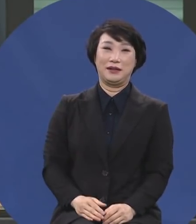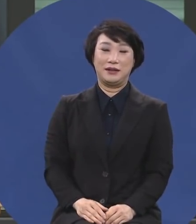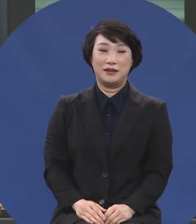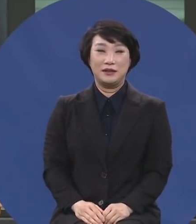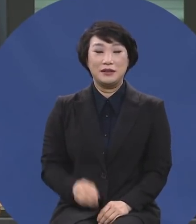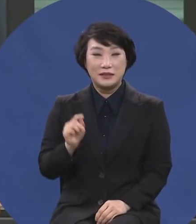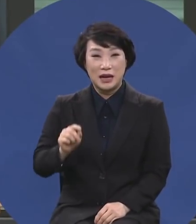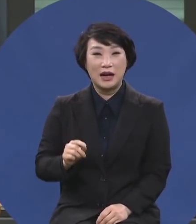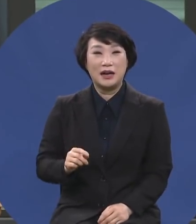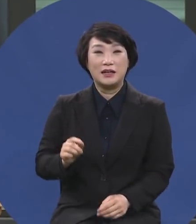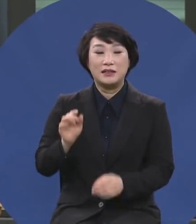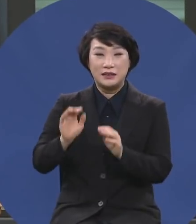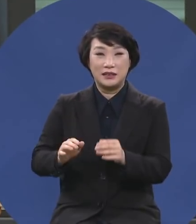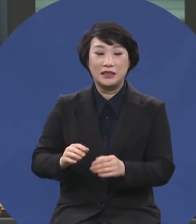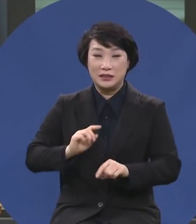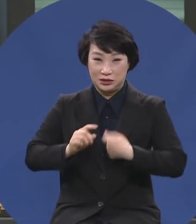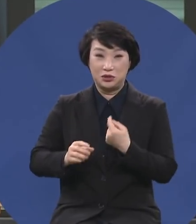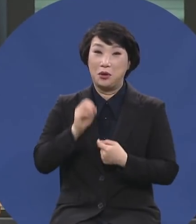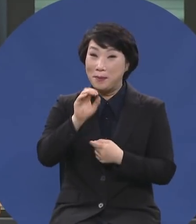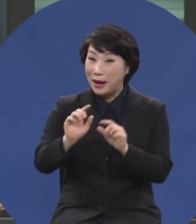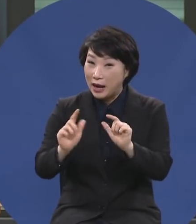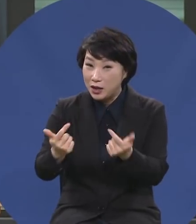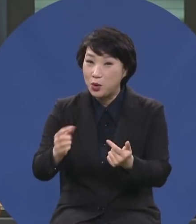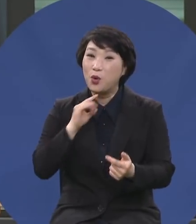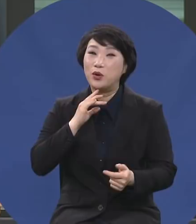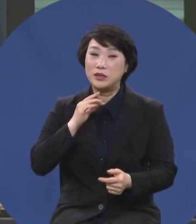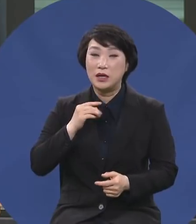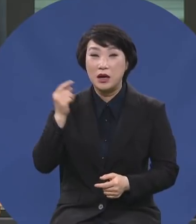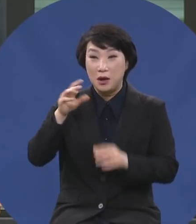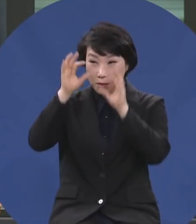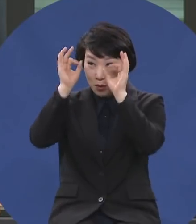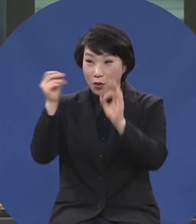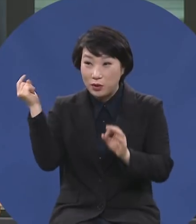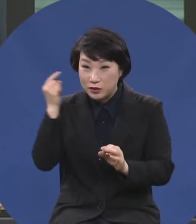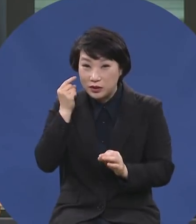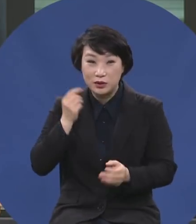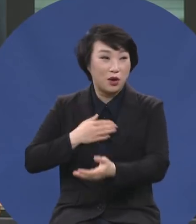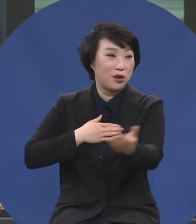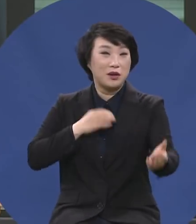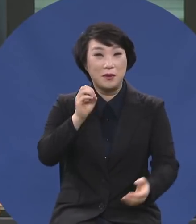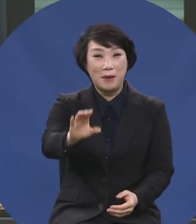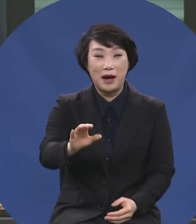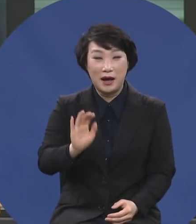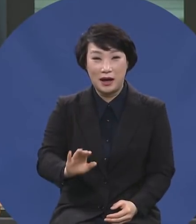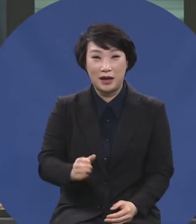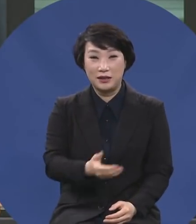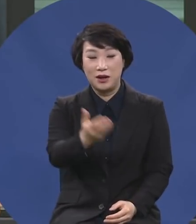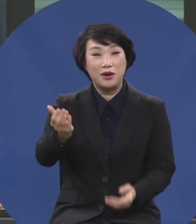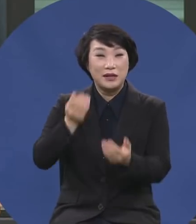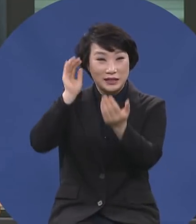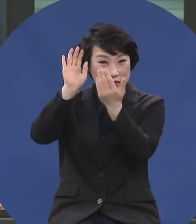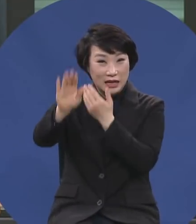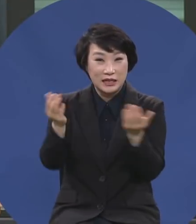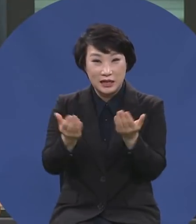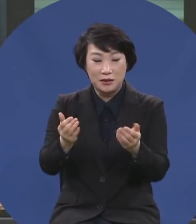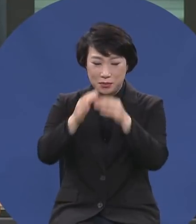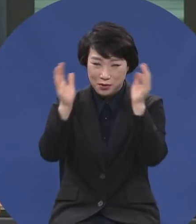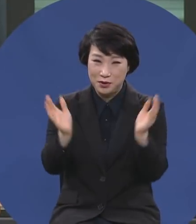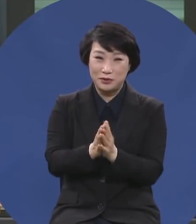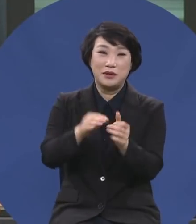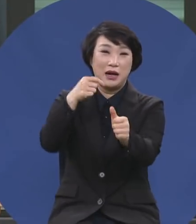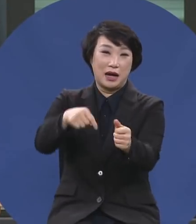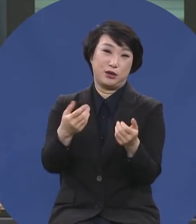인도하시리니 그가 자의로 말하지 않고 오직 듣는 것을 말하시며 장래일을